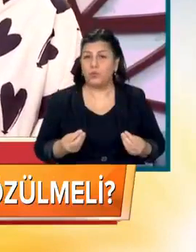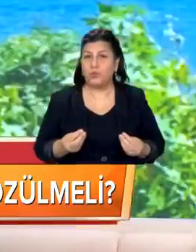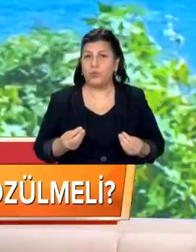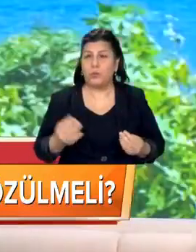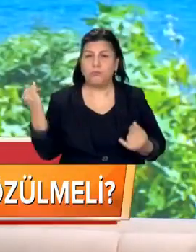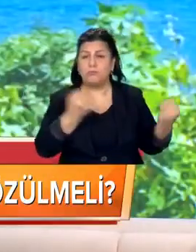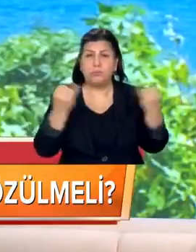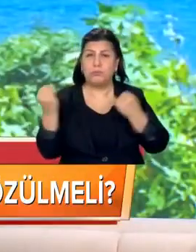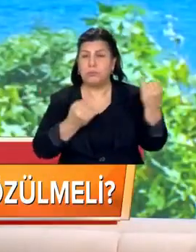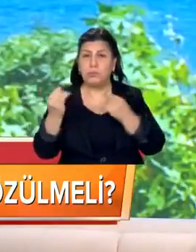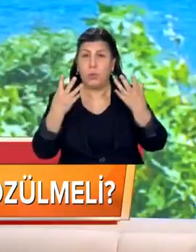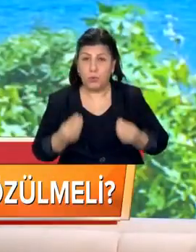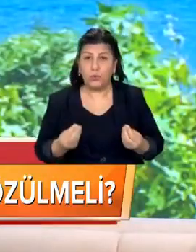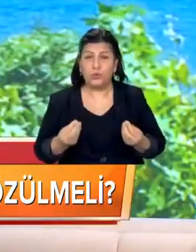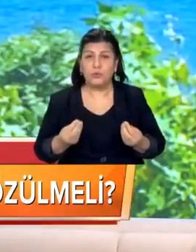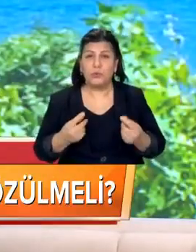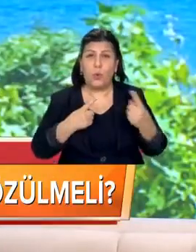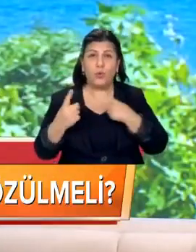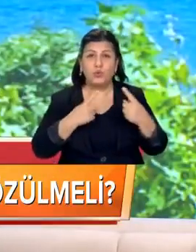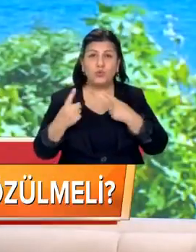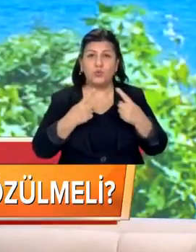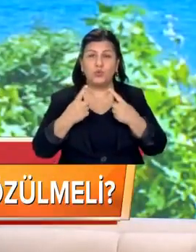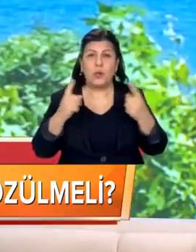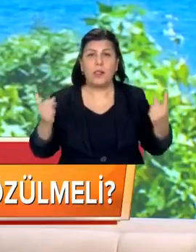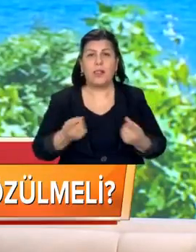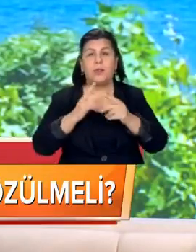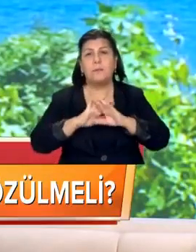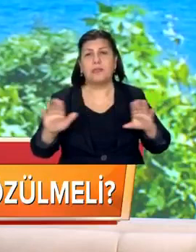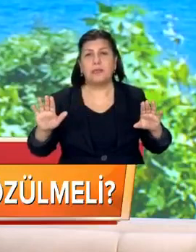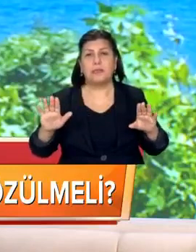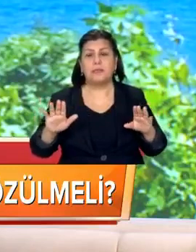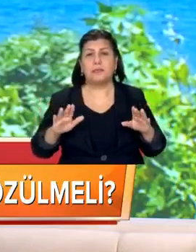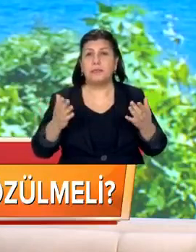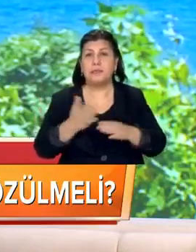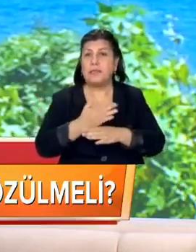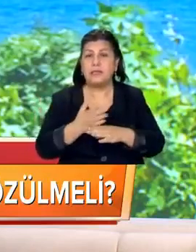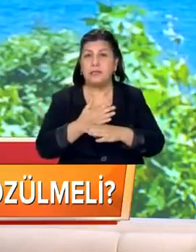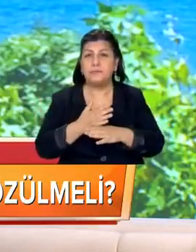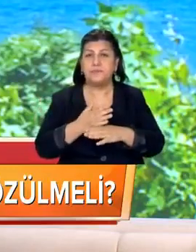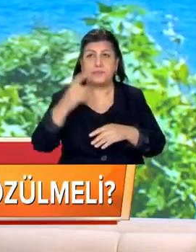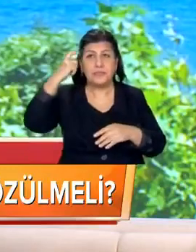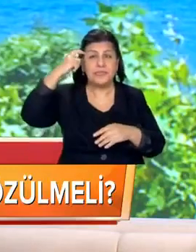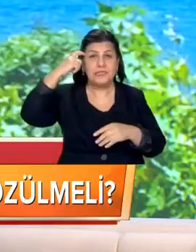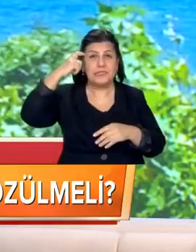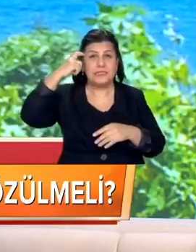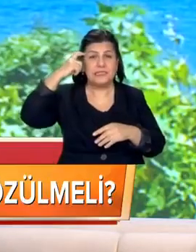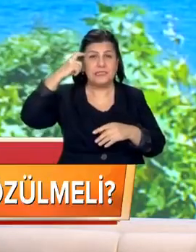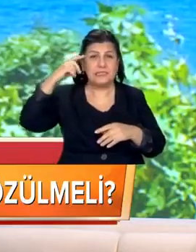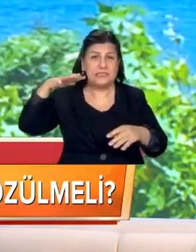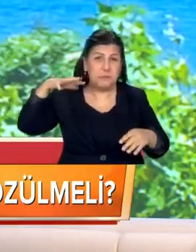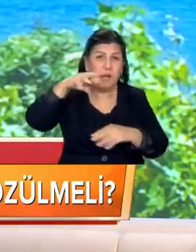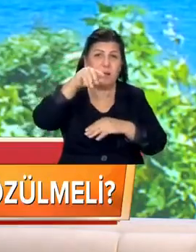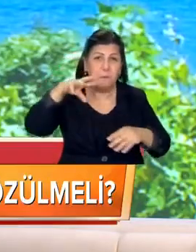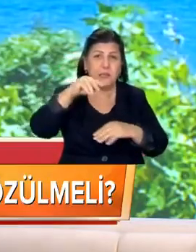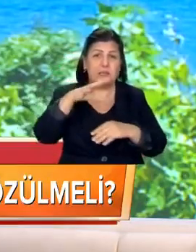kavga moduna geçtiğiniz anda artık konuşma imkanı kalmamıştır Çünkü zihnimiz ya ona saldırmak